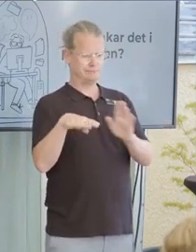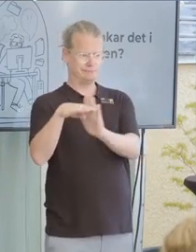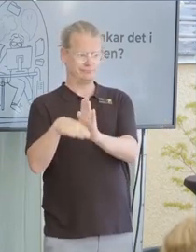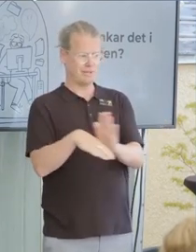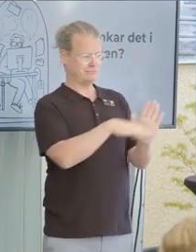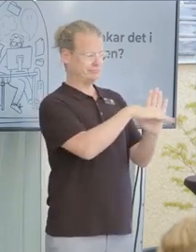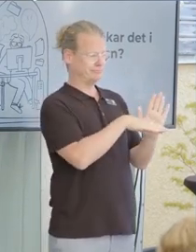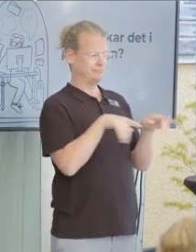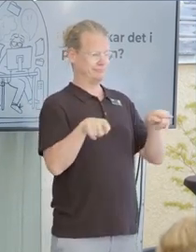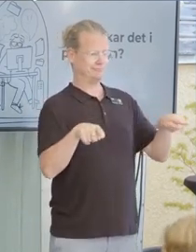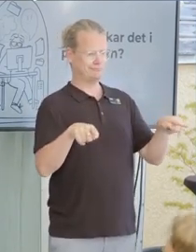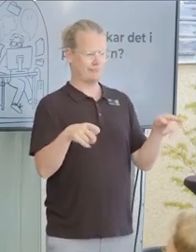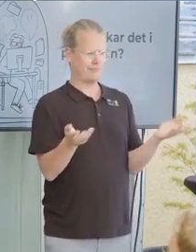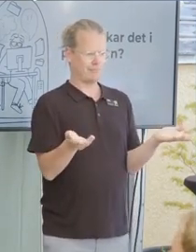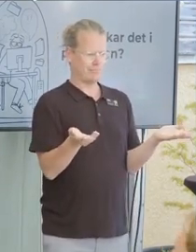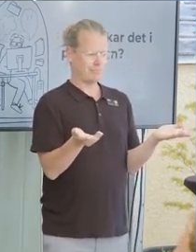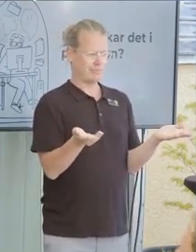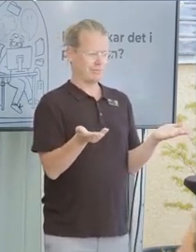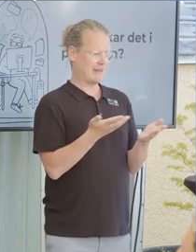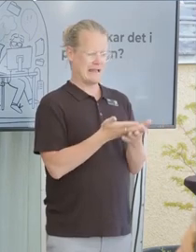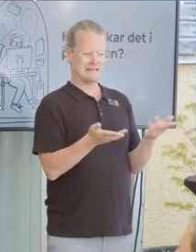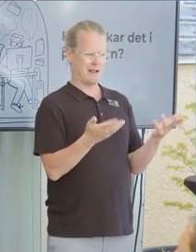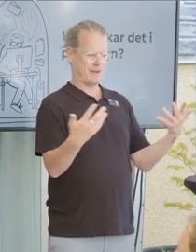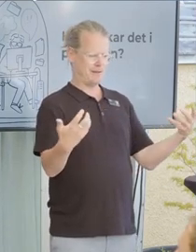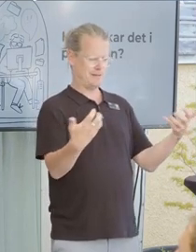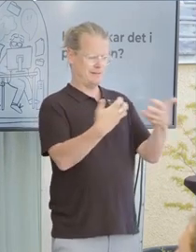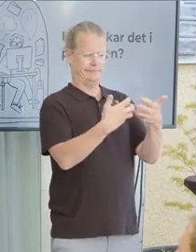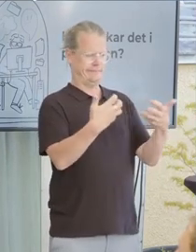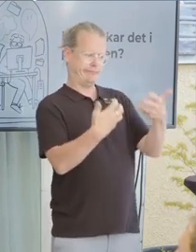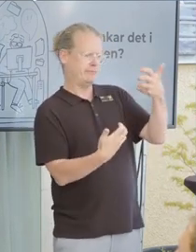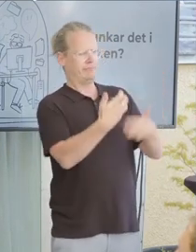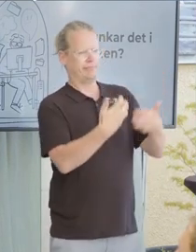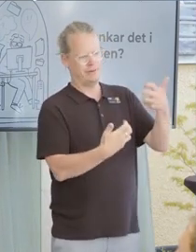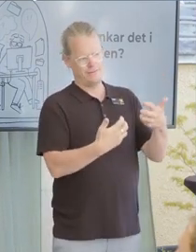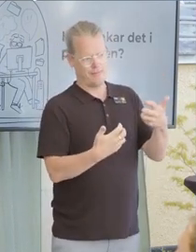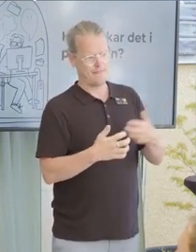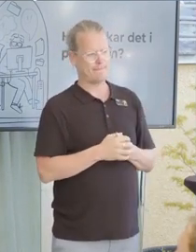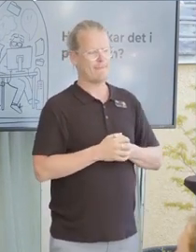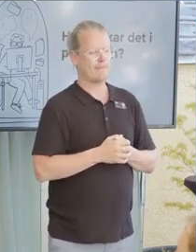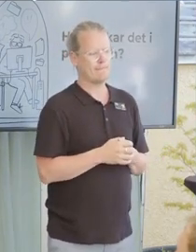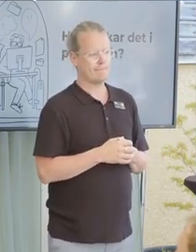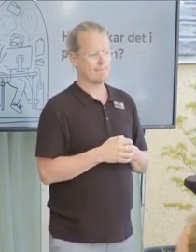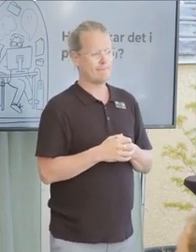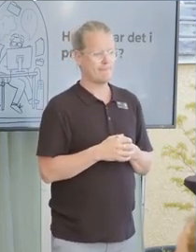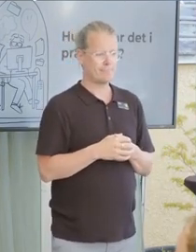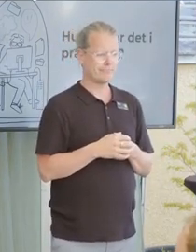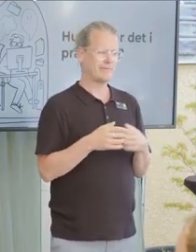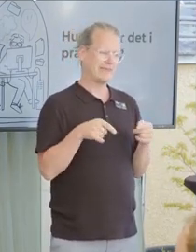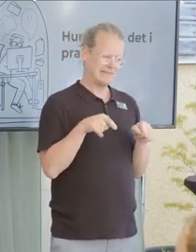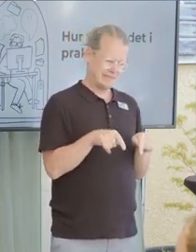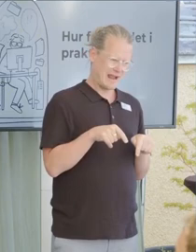alltid är samspelta. Och den typen av friktion borde man lösa eller